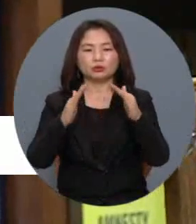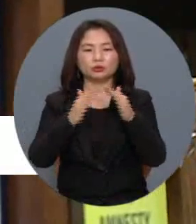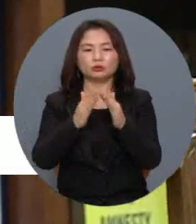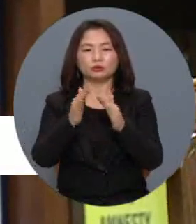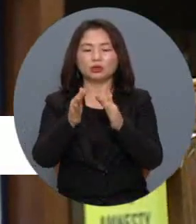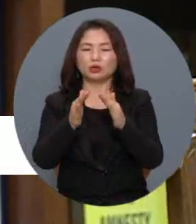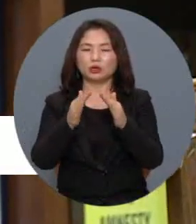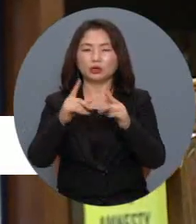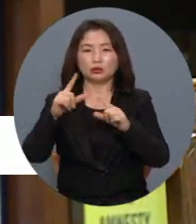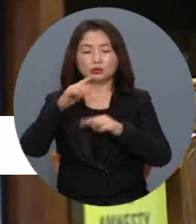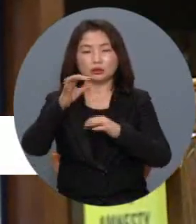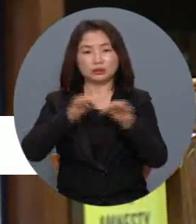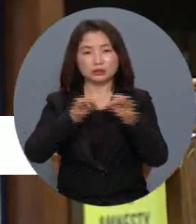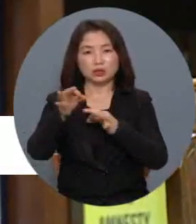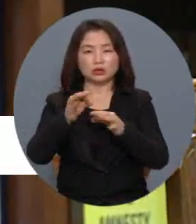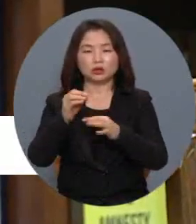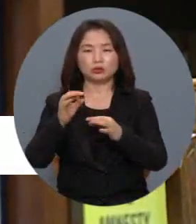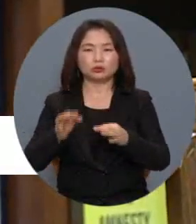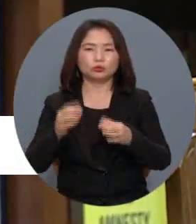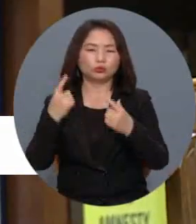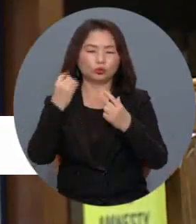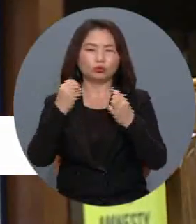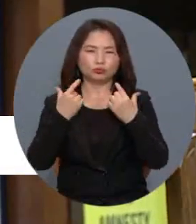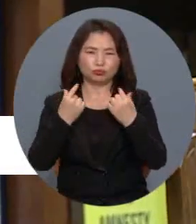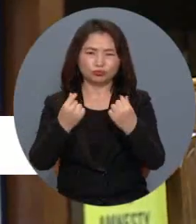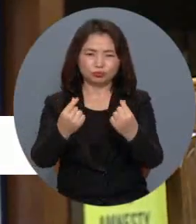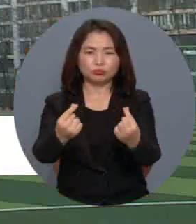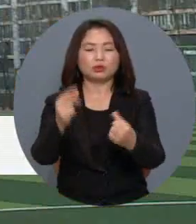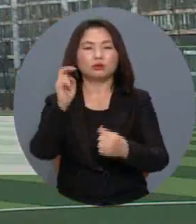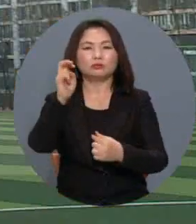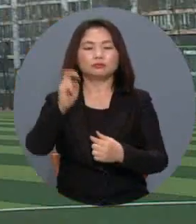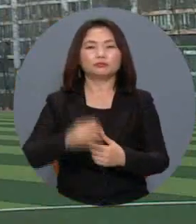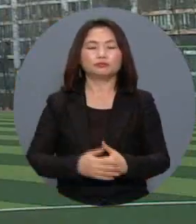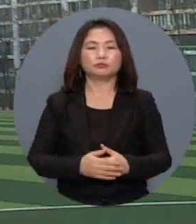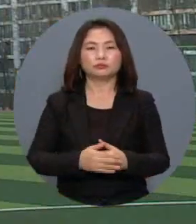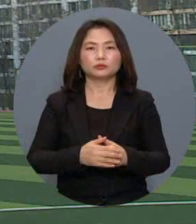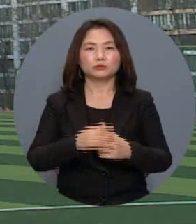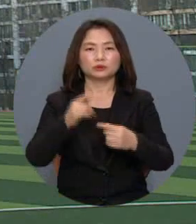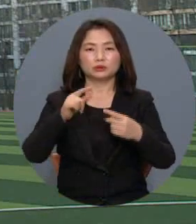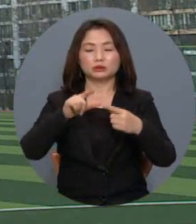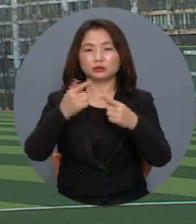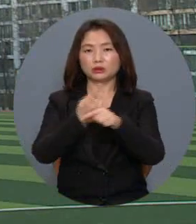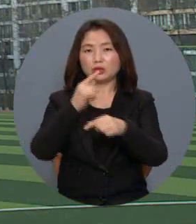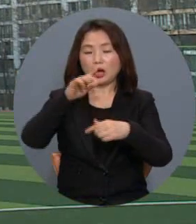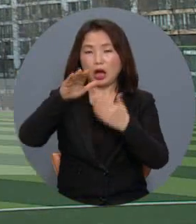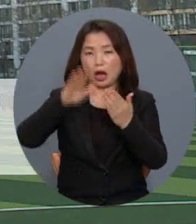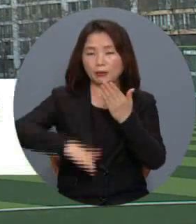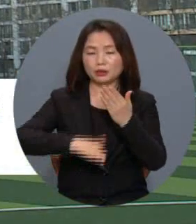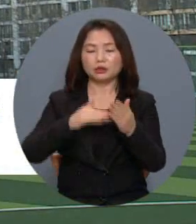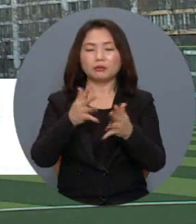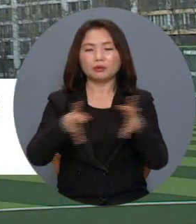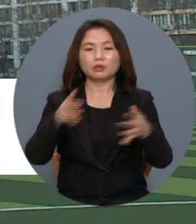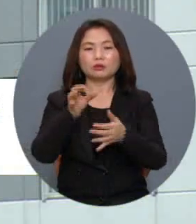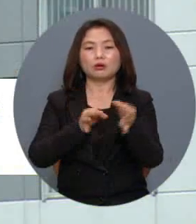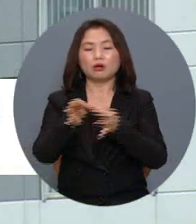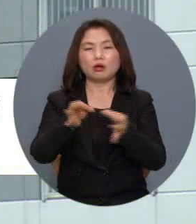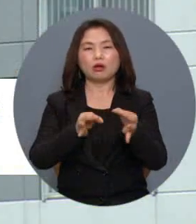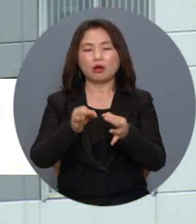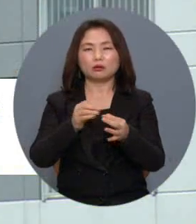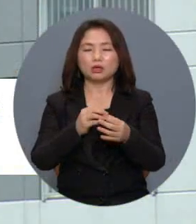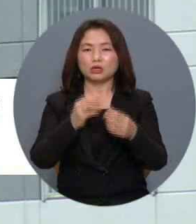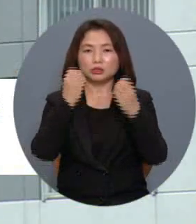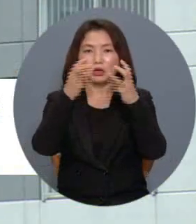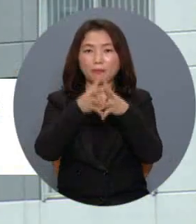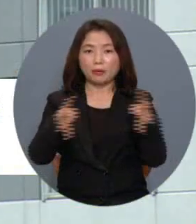시장이 보합세는 유지할 것이라고 보여집니다. 지난해 하반기 대구 수성구 지역 아파트 거래 가격은